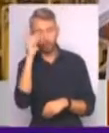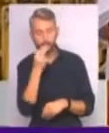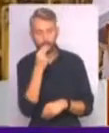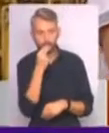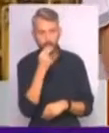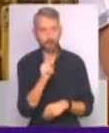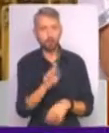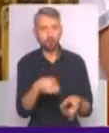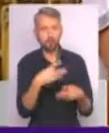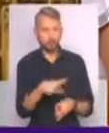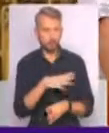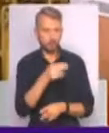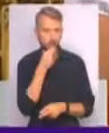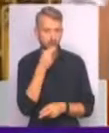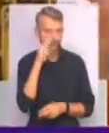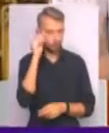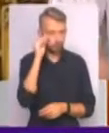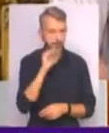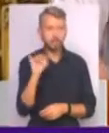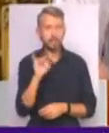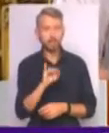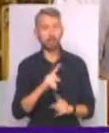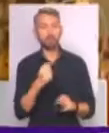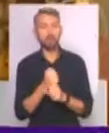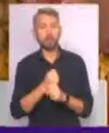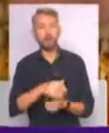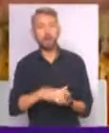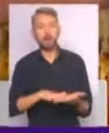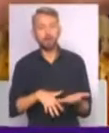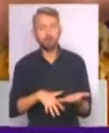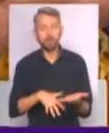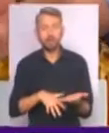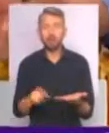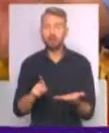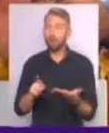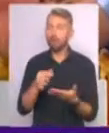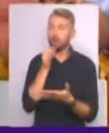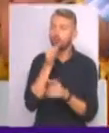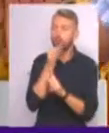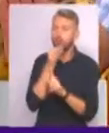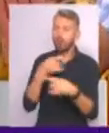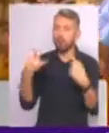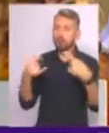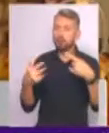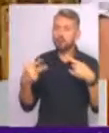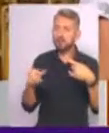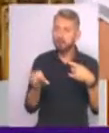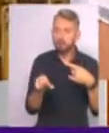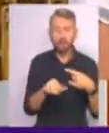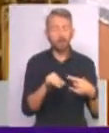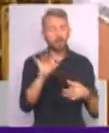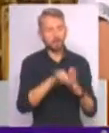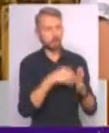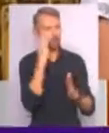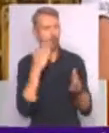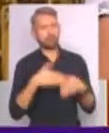не надо было есть в ужин. И что делаем дальше? Падаем на диван. Полгодины телевизора. Да, и сон. То